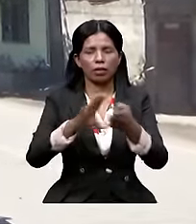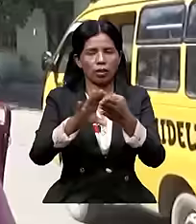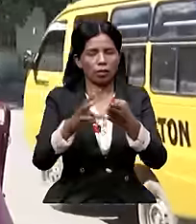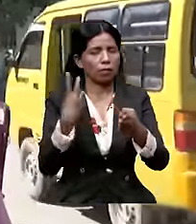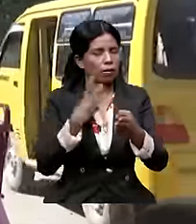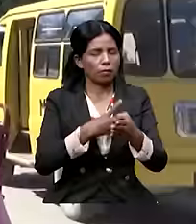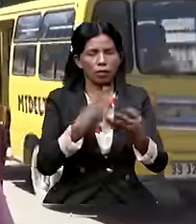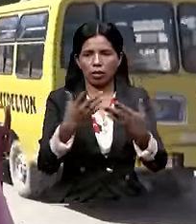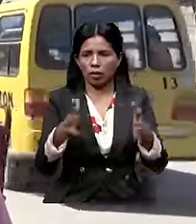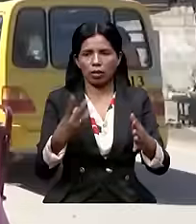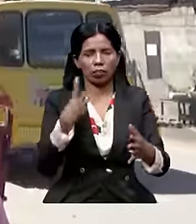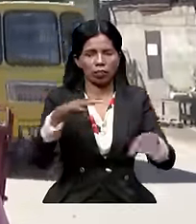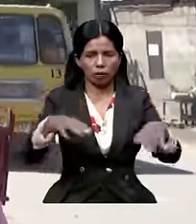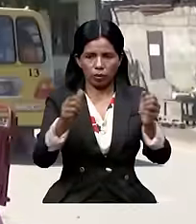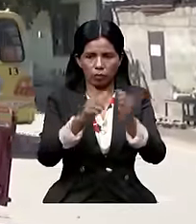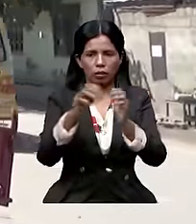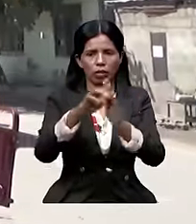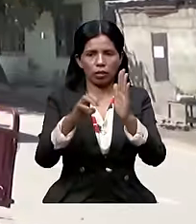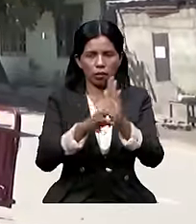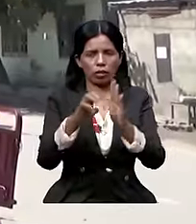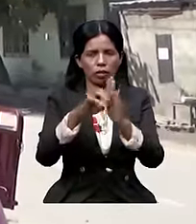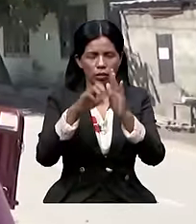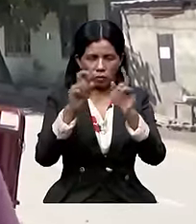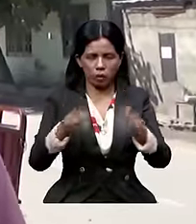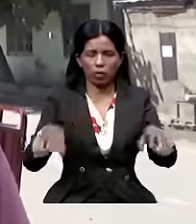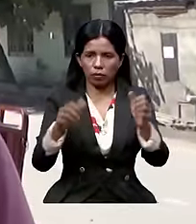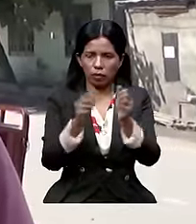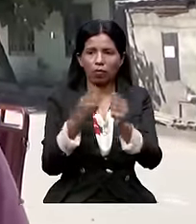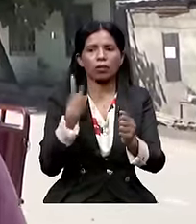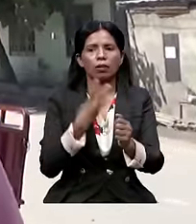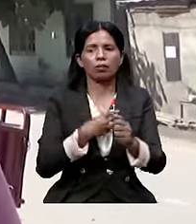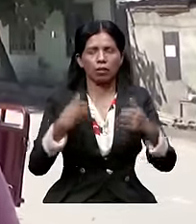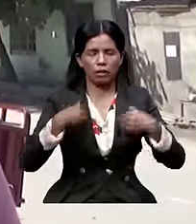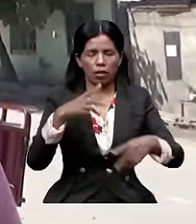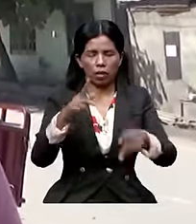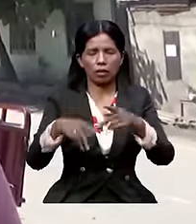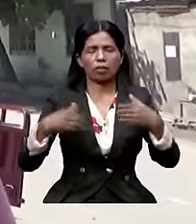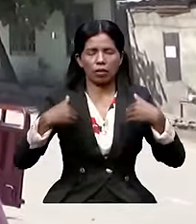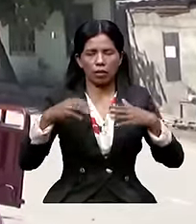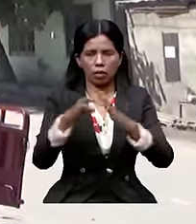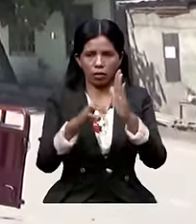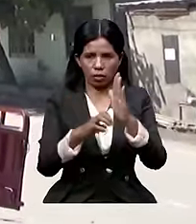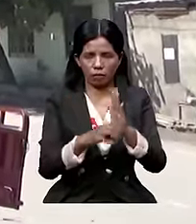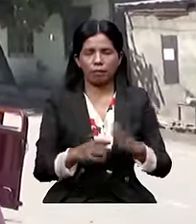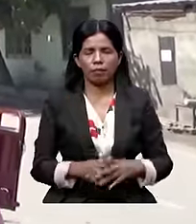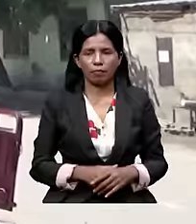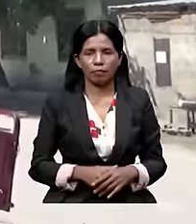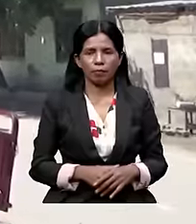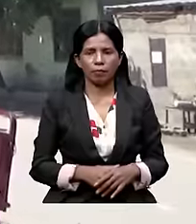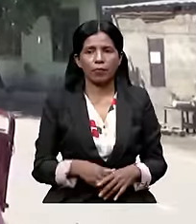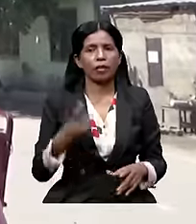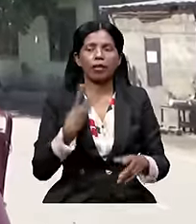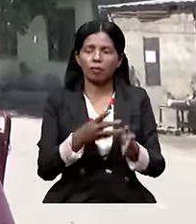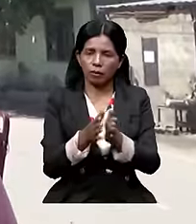ya amus koper ho istaru istaru mesti koper ho ami tambah iya pobo mak iya istaru iya istaru mak iya pobo nendun ami